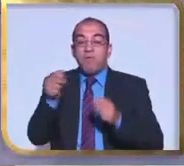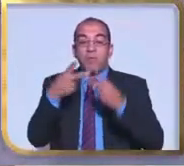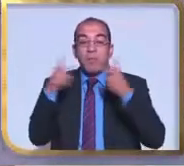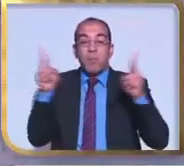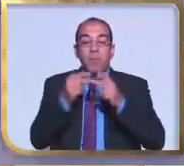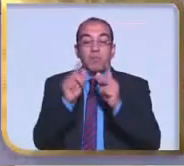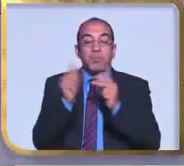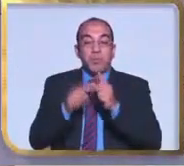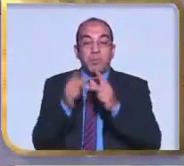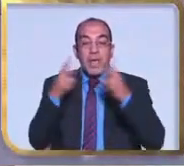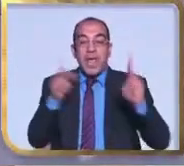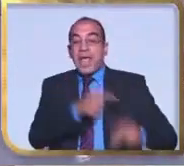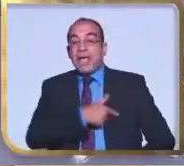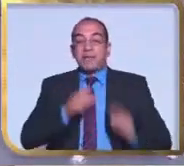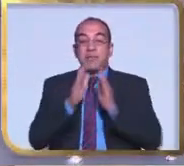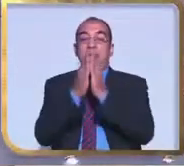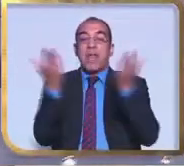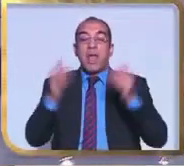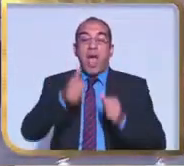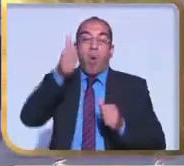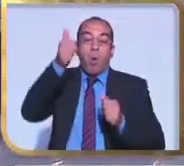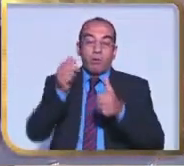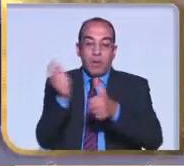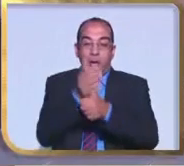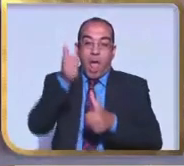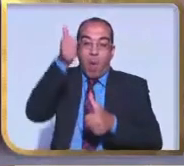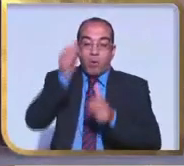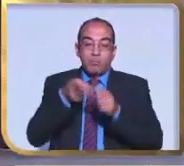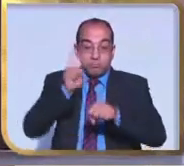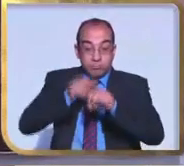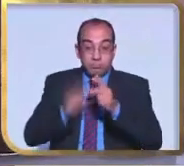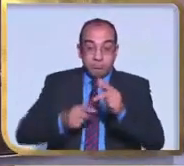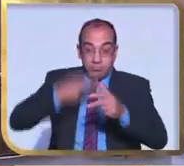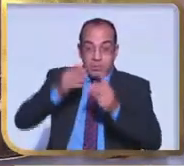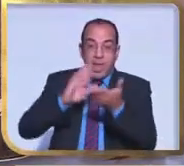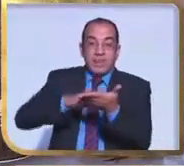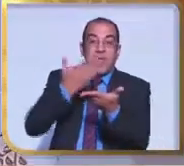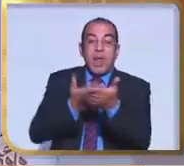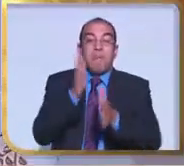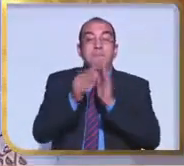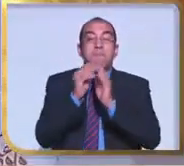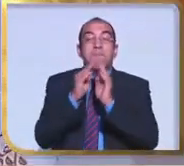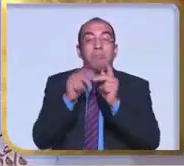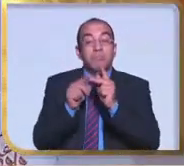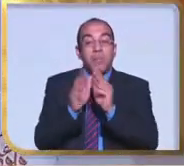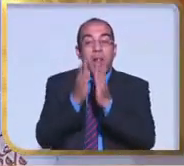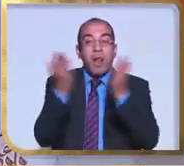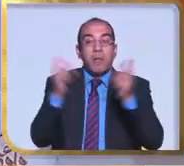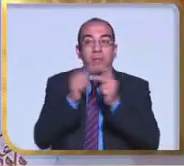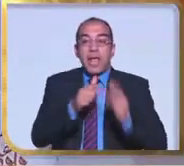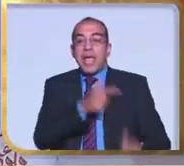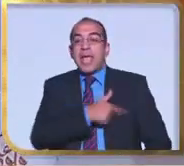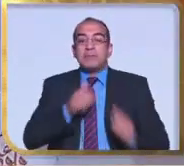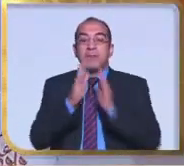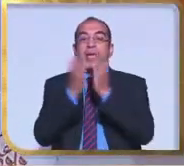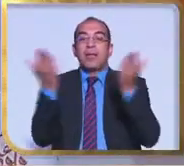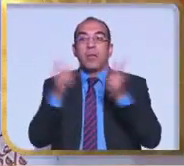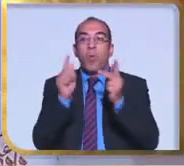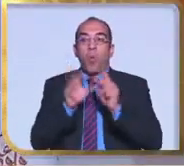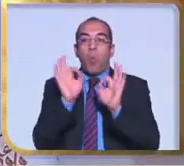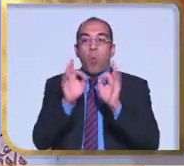الأبواب اسم الكتاب أولا ثم تراجم للباب، يعني اسم الكتاب